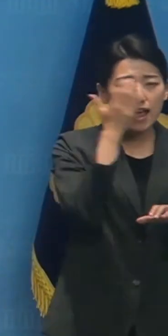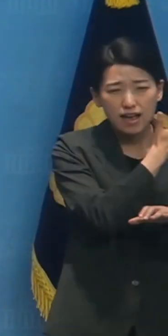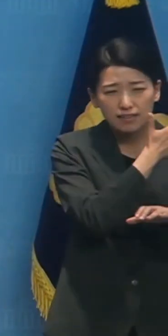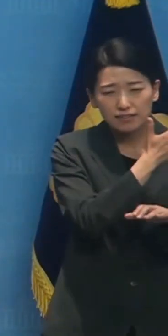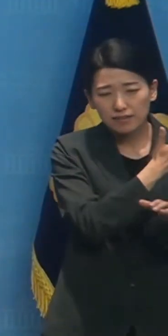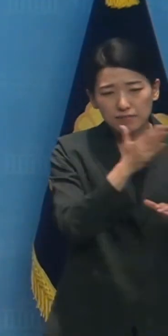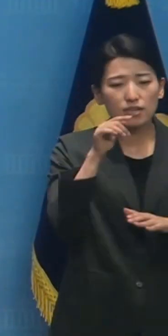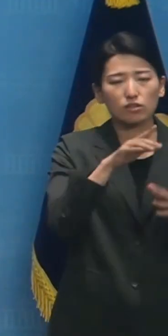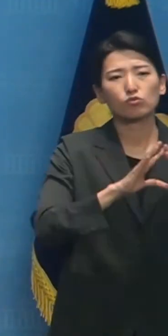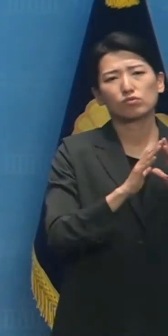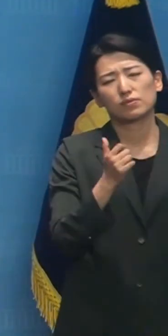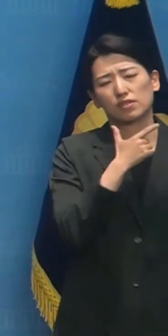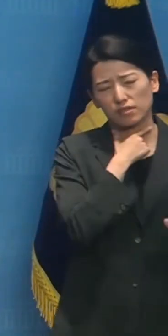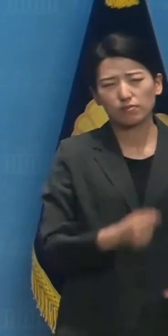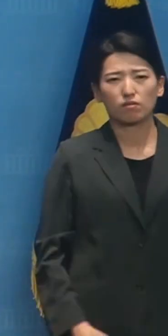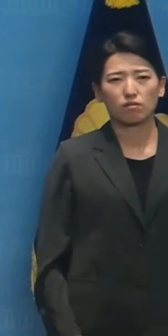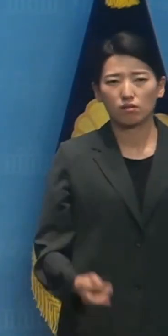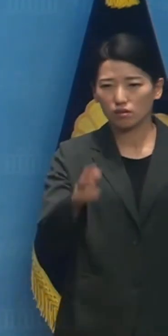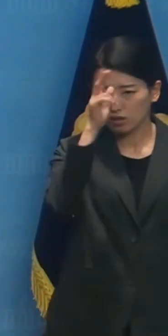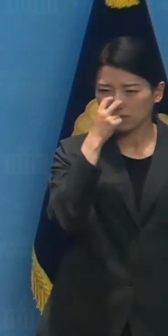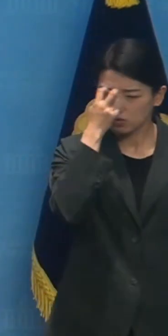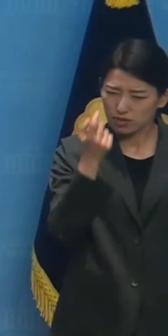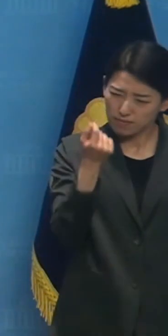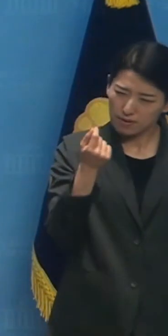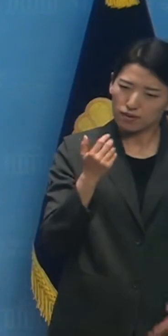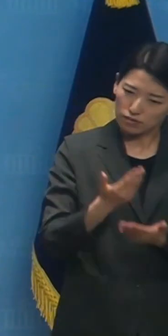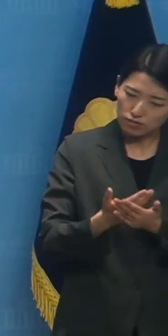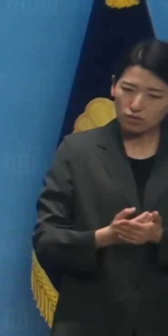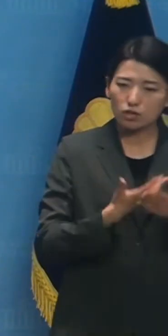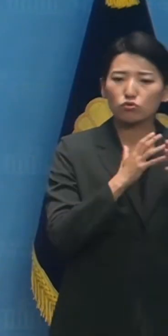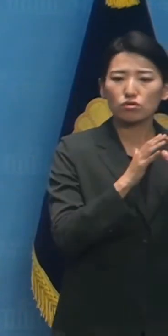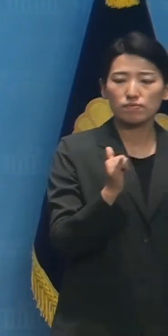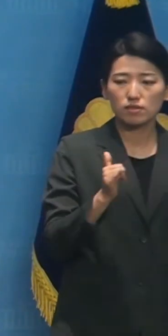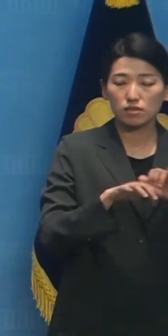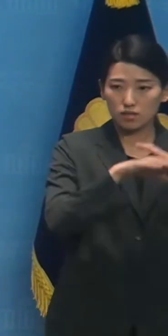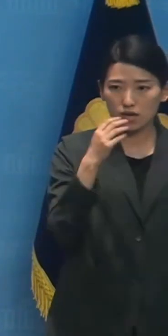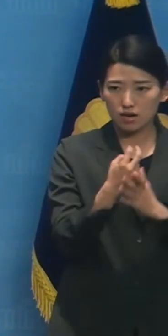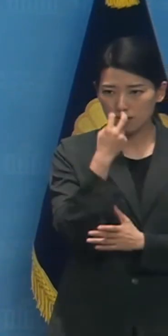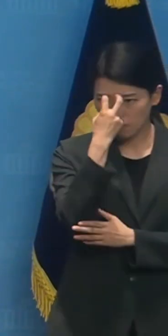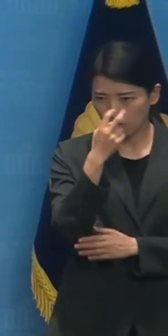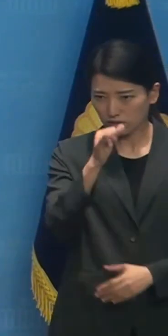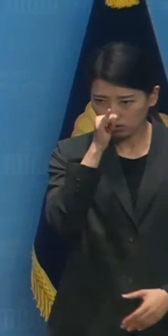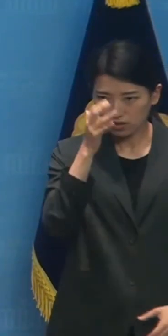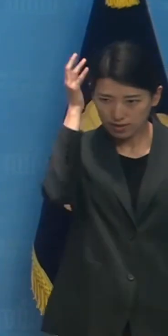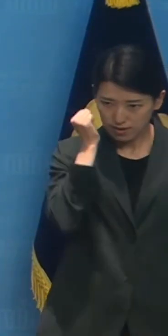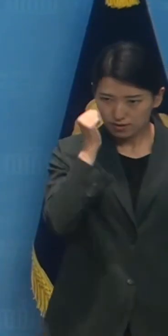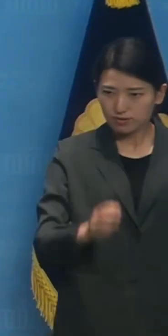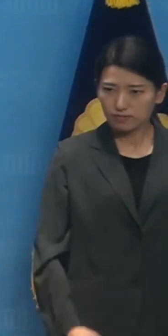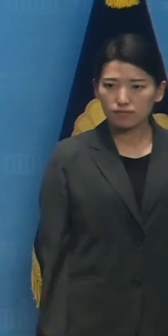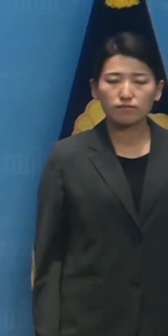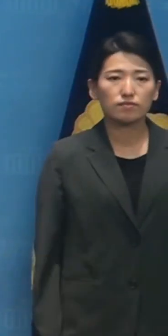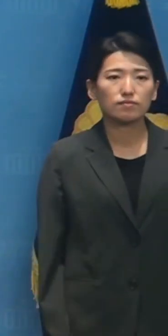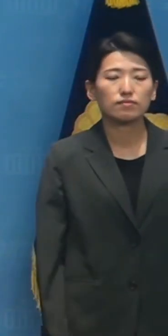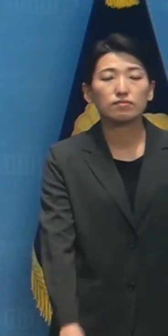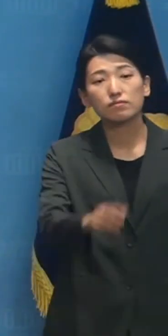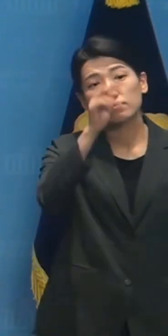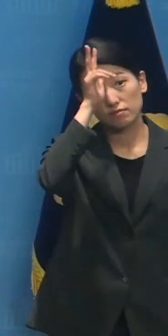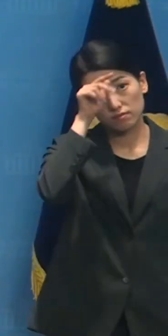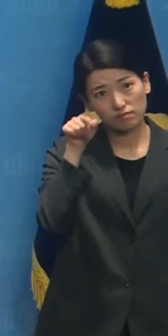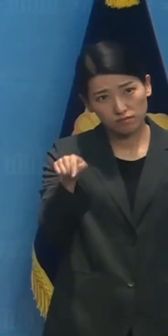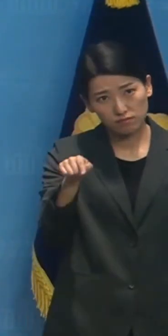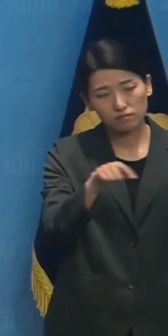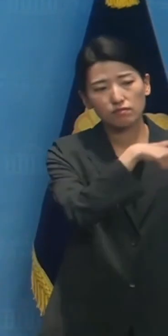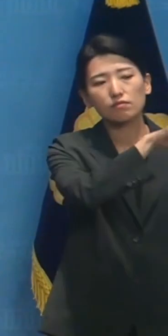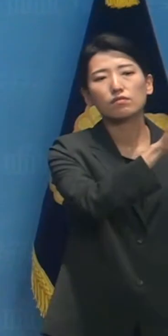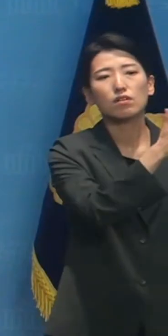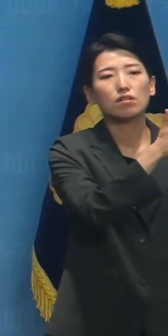국민의 명령을 이행해야 합니다. 주권자인 국민들이 지켜보고 있음을 명심하십시오. 경찰은